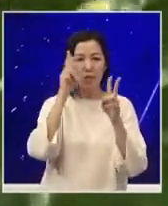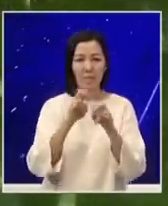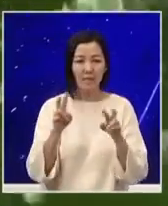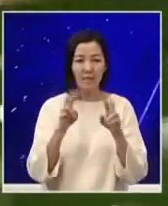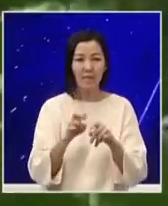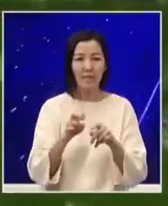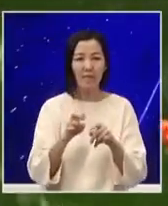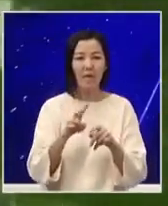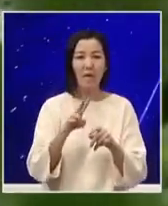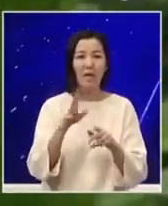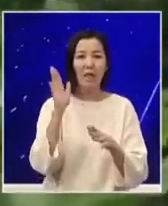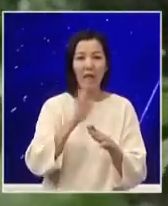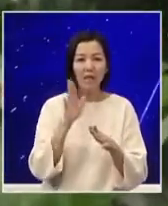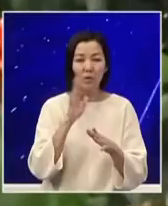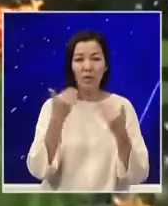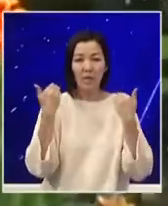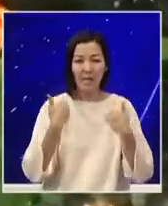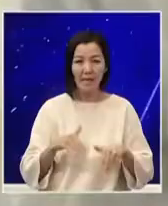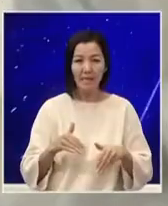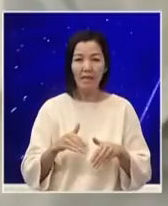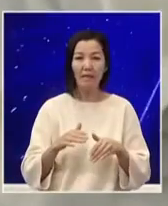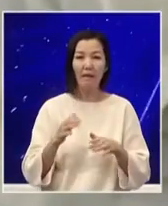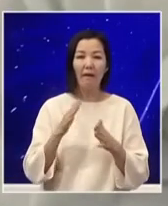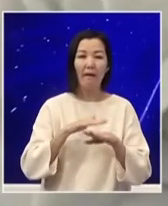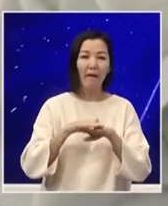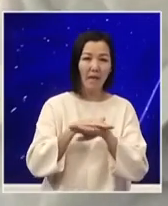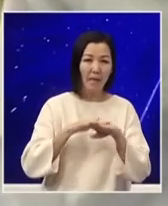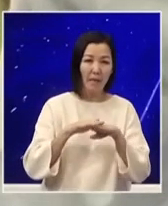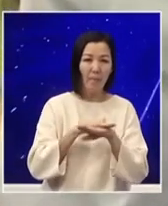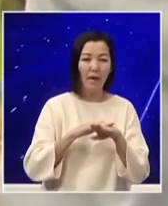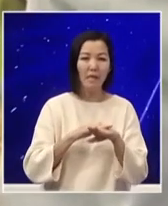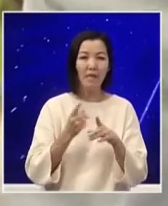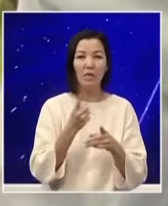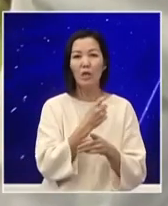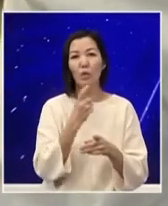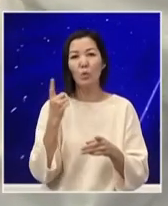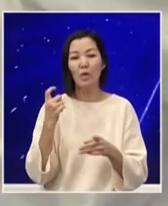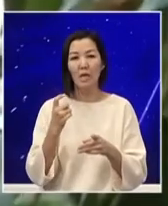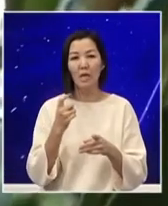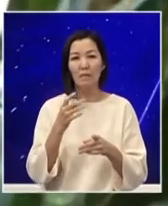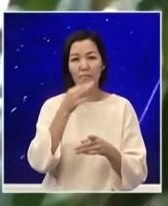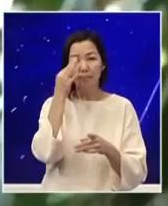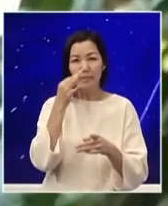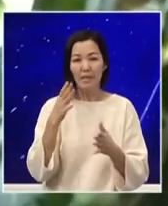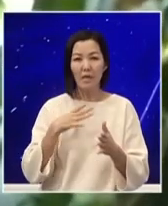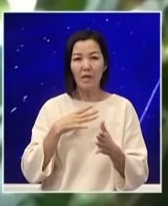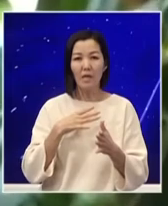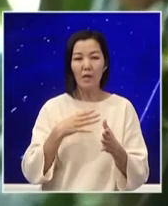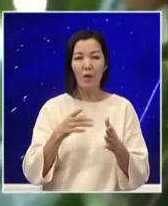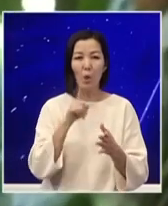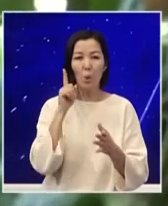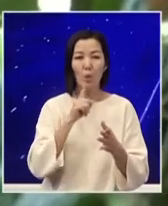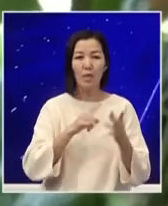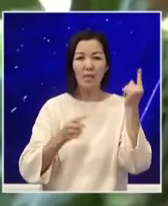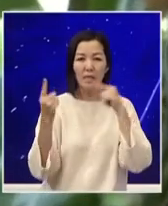научных исследований. Лосьоны для тела, крема, настойки и даже духи. В тепличных условиях юные ботаники